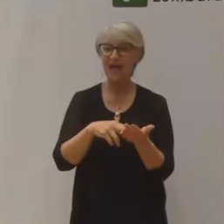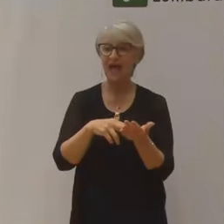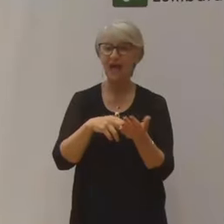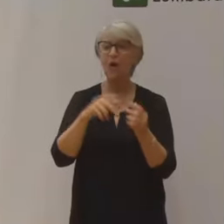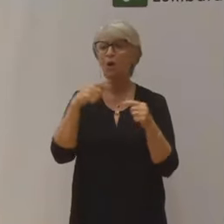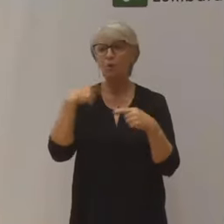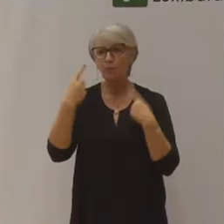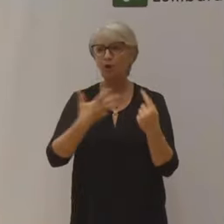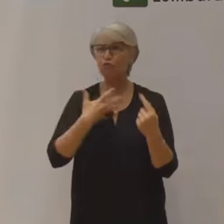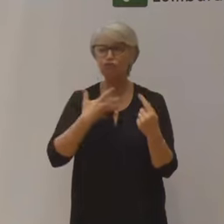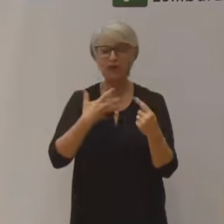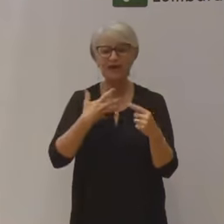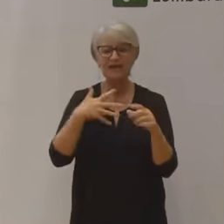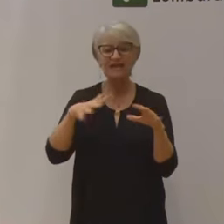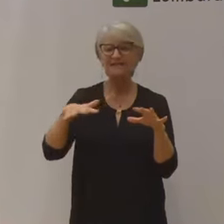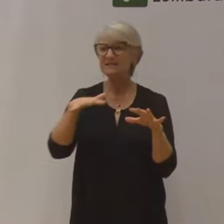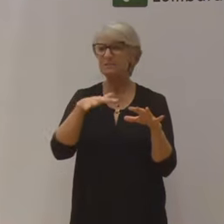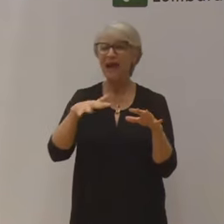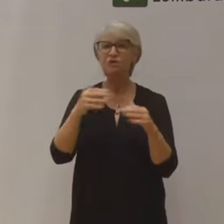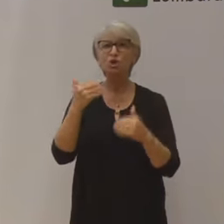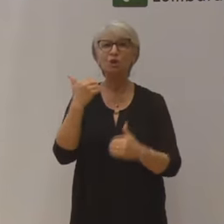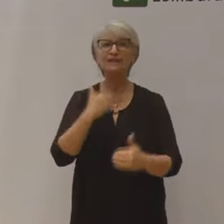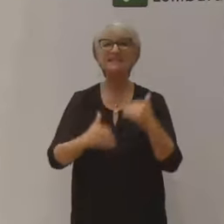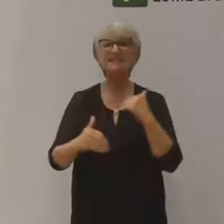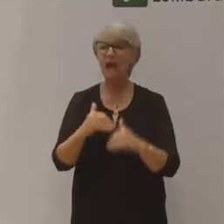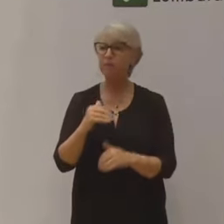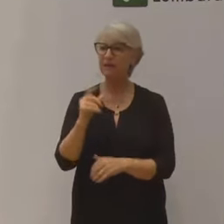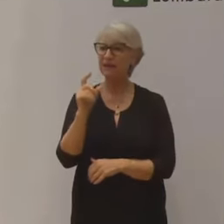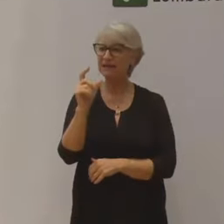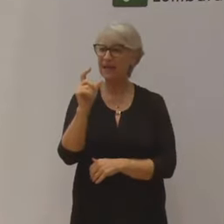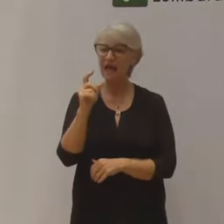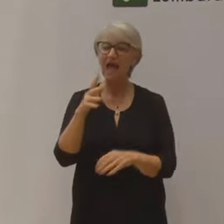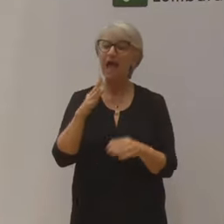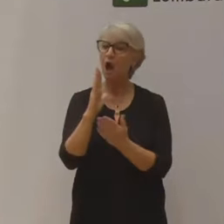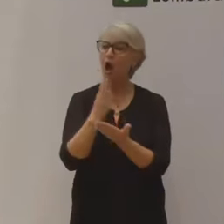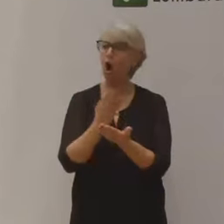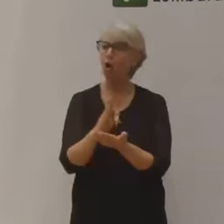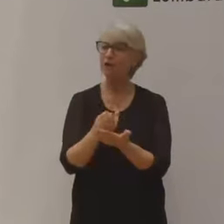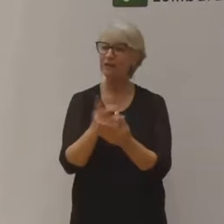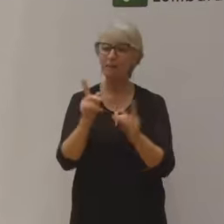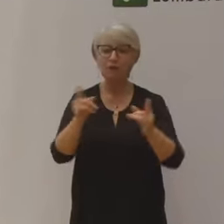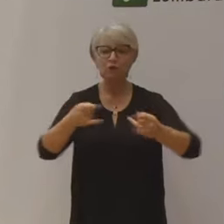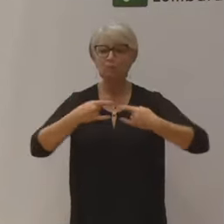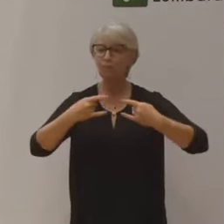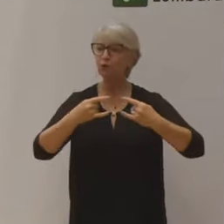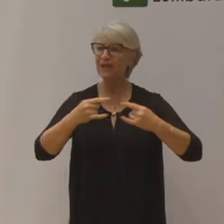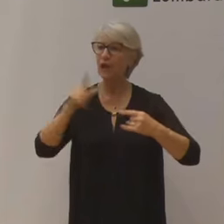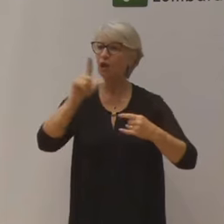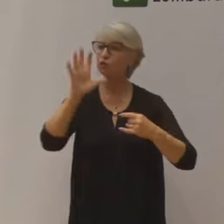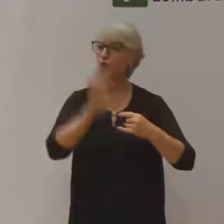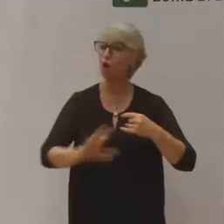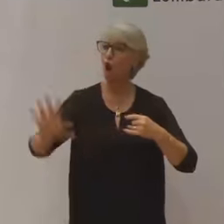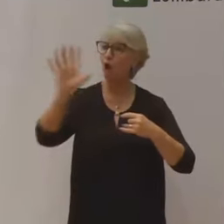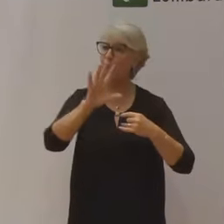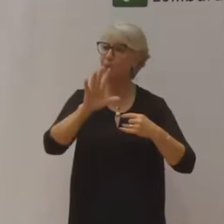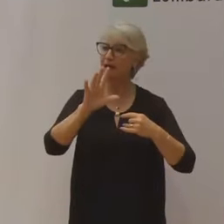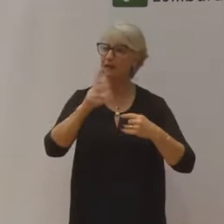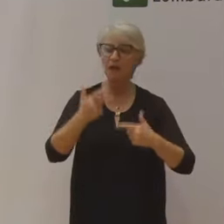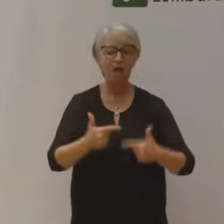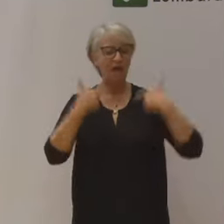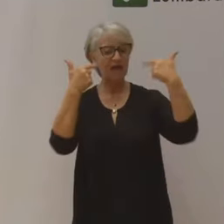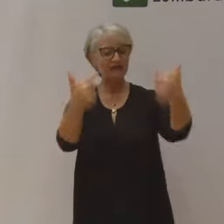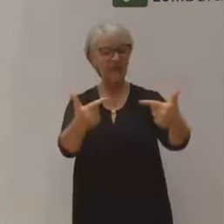Poi c'è uno spazio disabilità, che è uno spazio di orientamento, uno sportello che Regione Lombardia ha